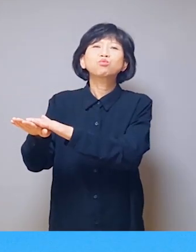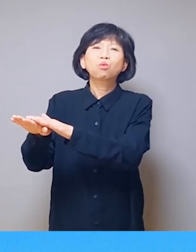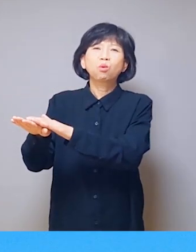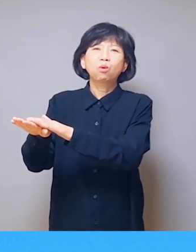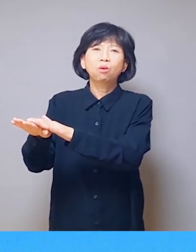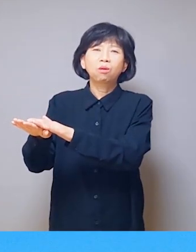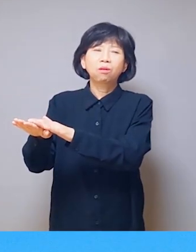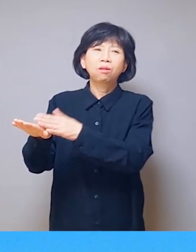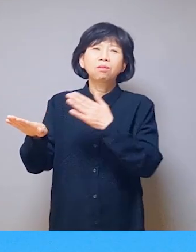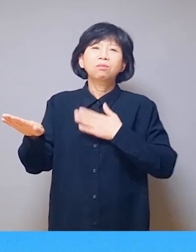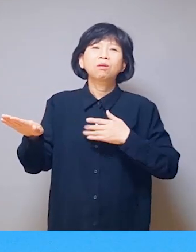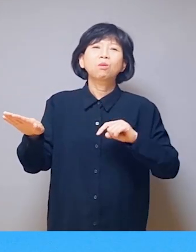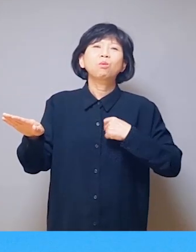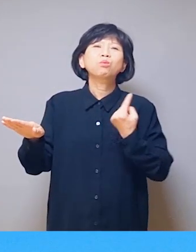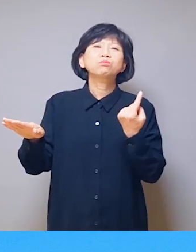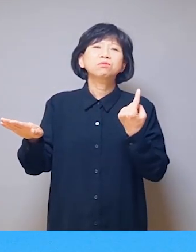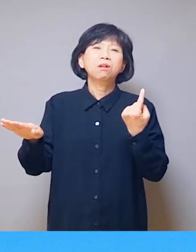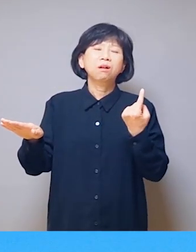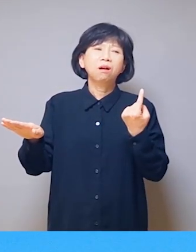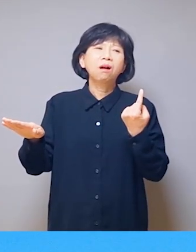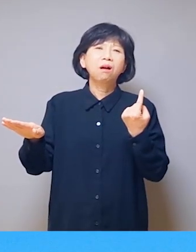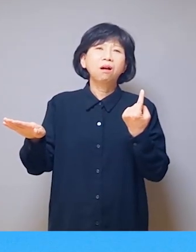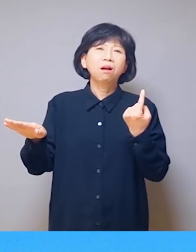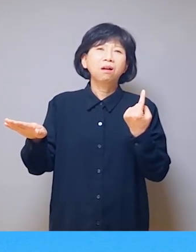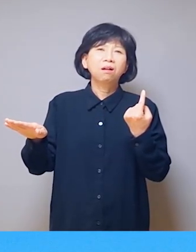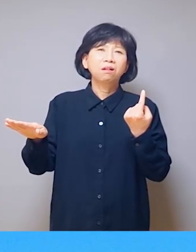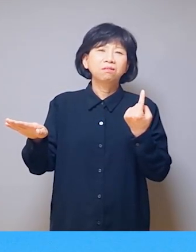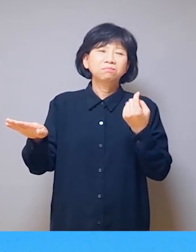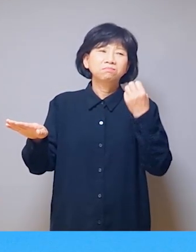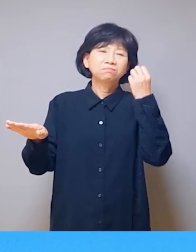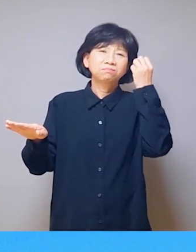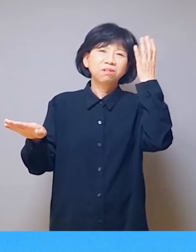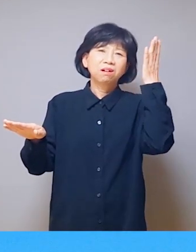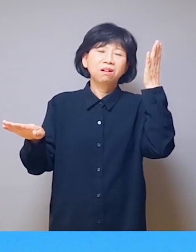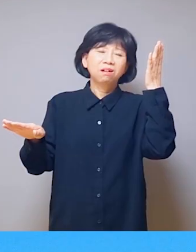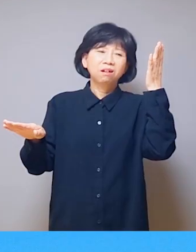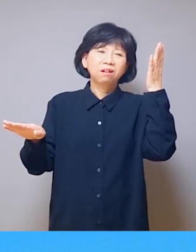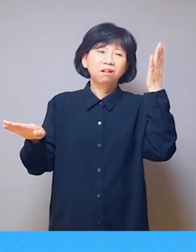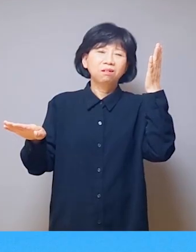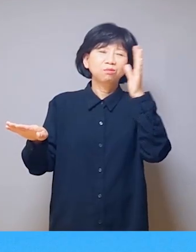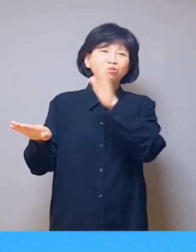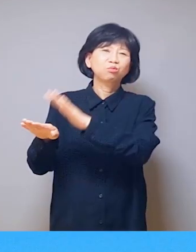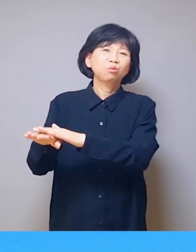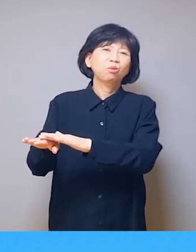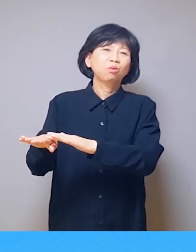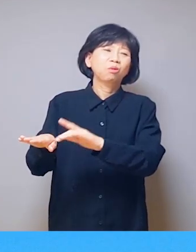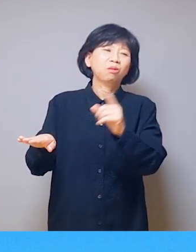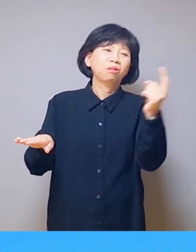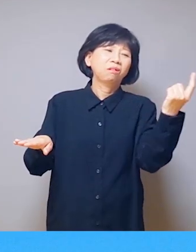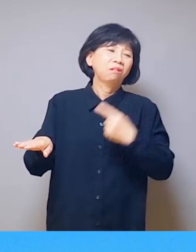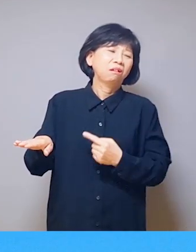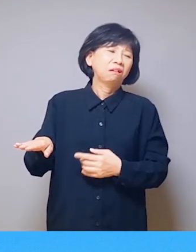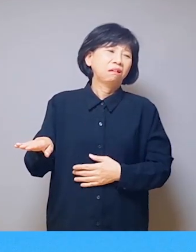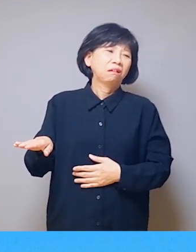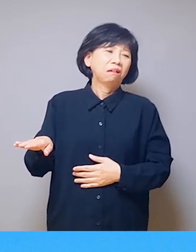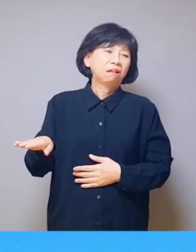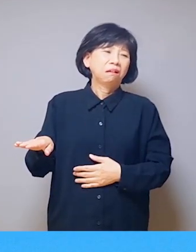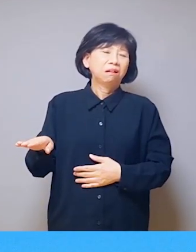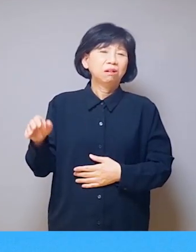여러분 모르셨죠? 그래서 이제 교회에서 새로 또 하나 이렇게 사주셨는데 이 정신머리가